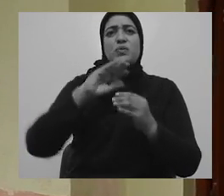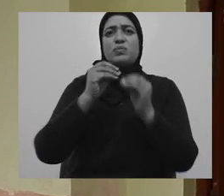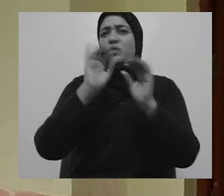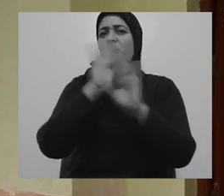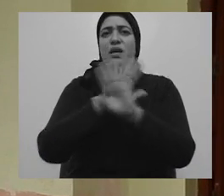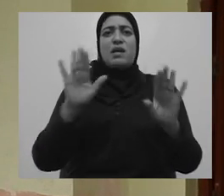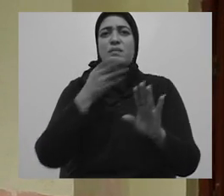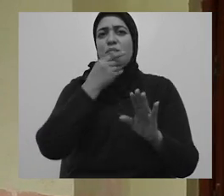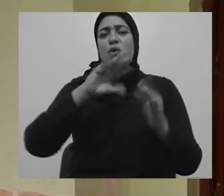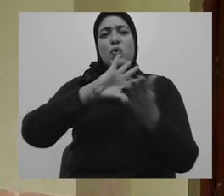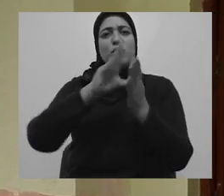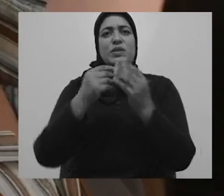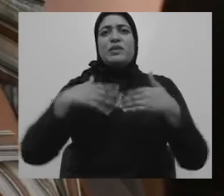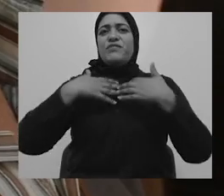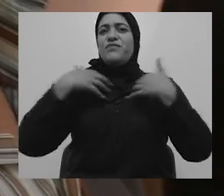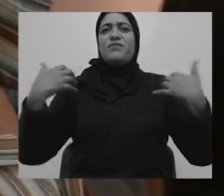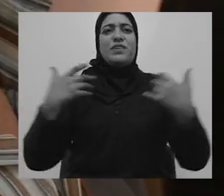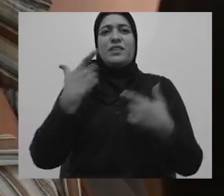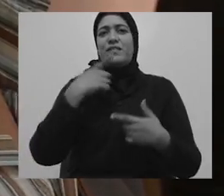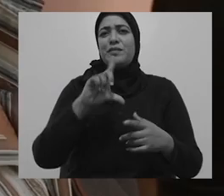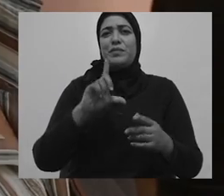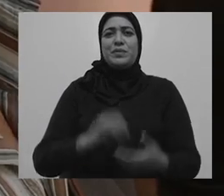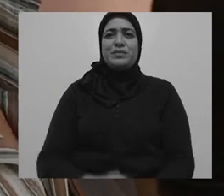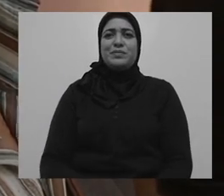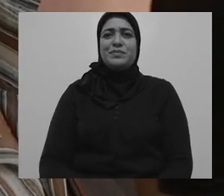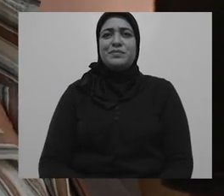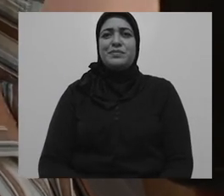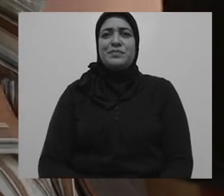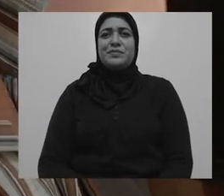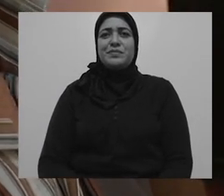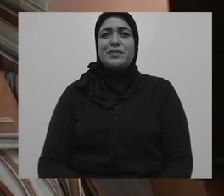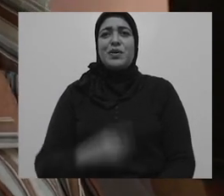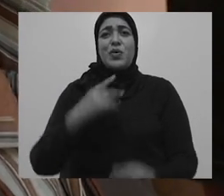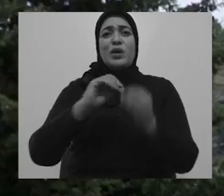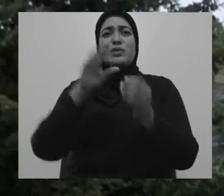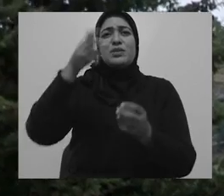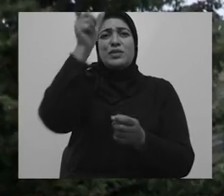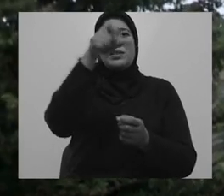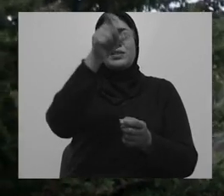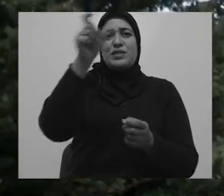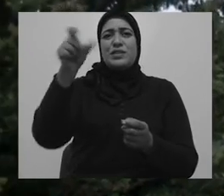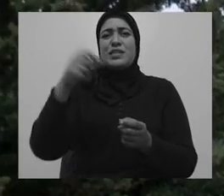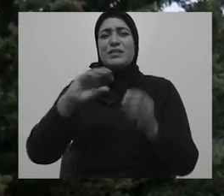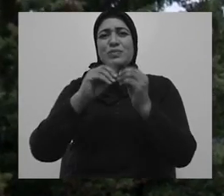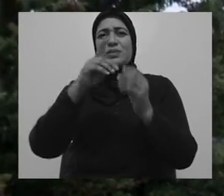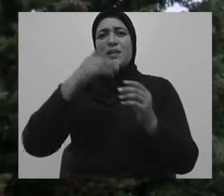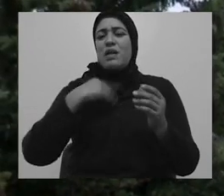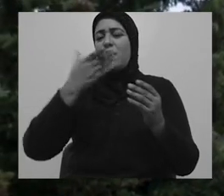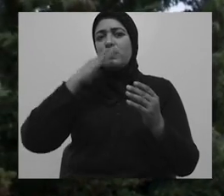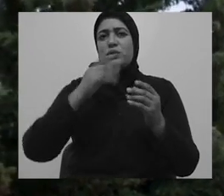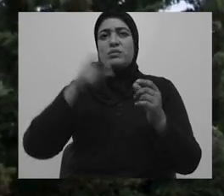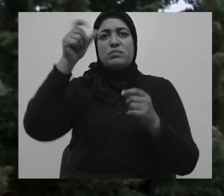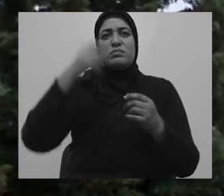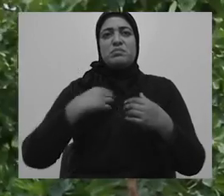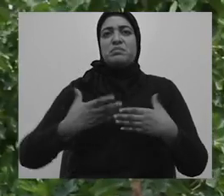La famille est très importante quand la personne a un handicap, vraiment. Ils aident la personne handicapée pour aller très loin dans sa